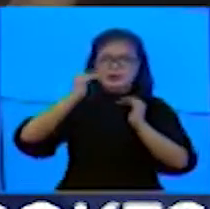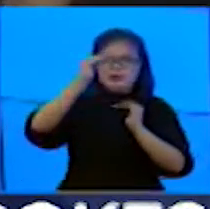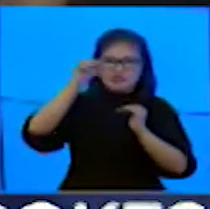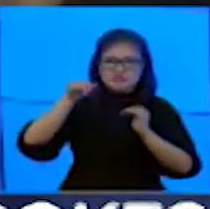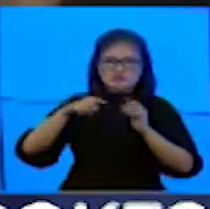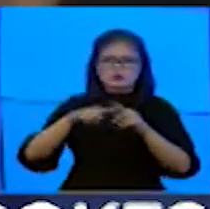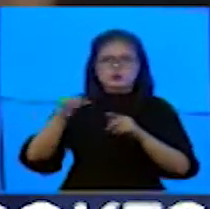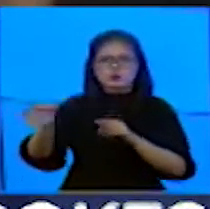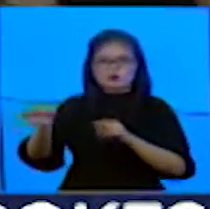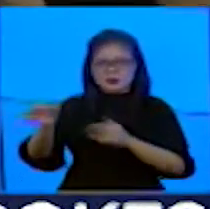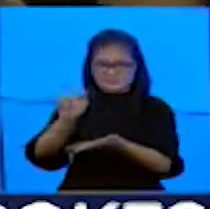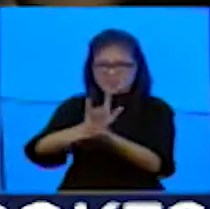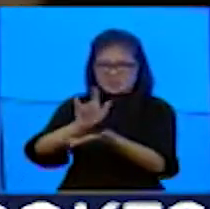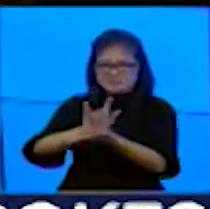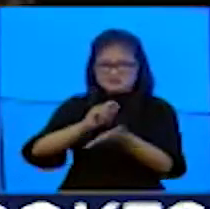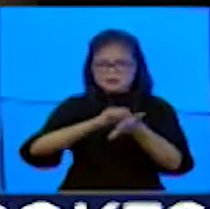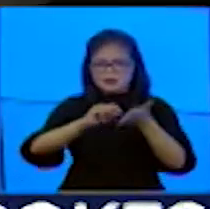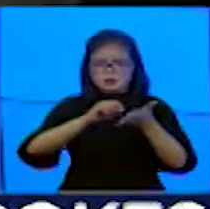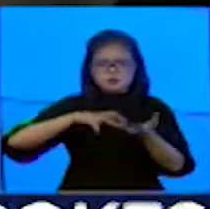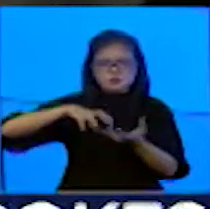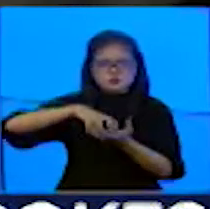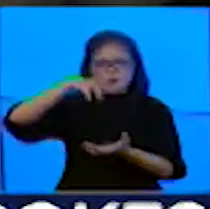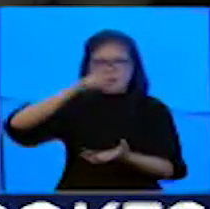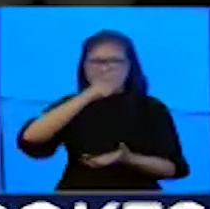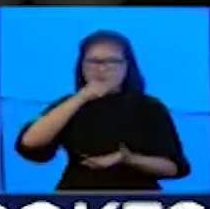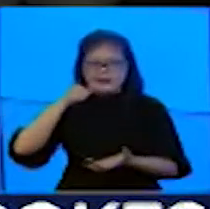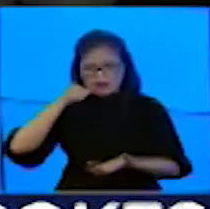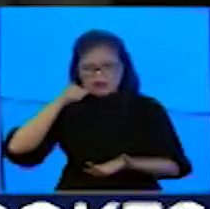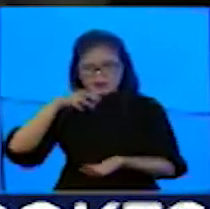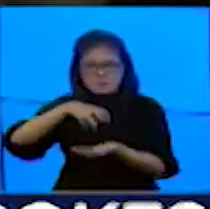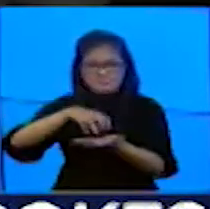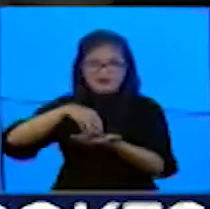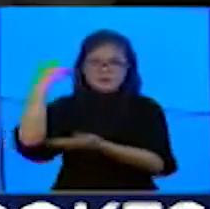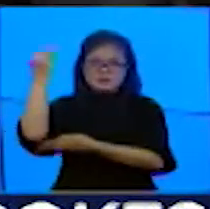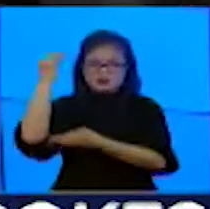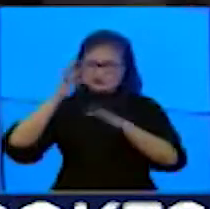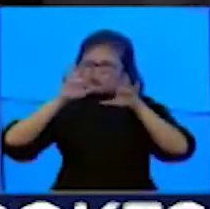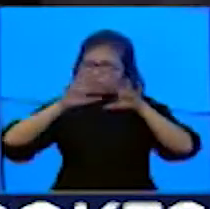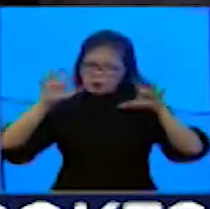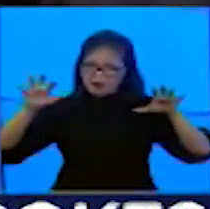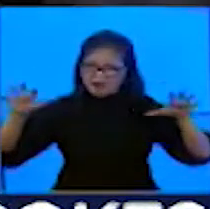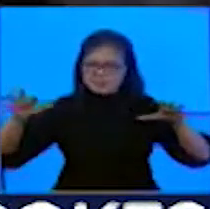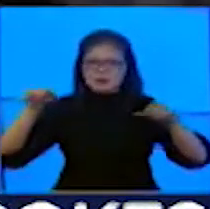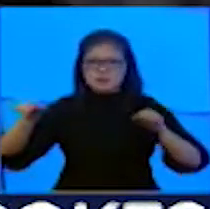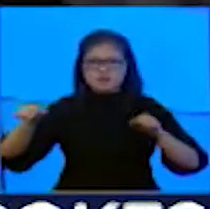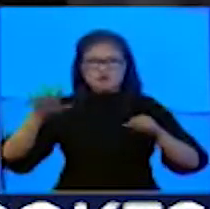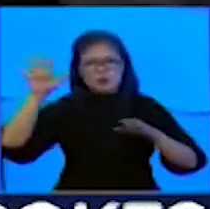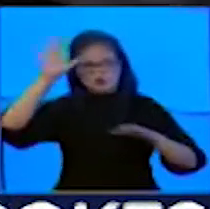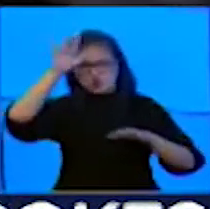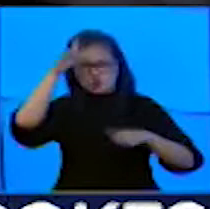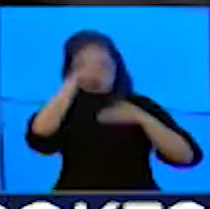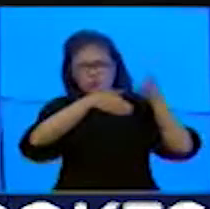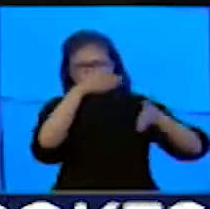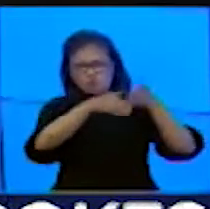kembali berstatus zona merah. Tempat hiburan malam disinyalir banyak melanggar protokol kesehatan, di mana pengunjung sering kali